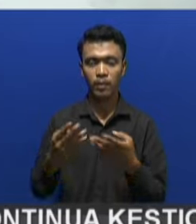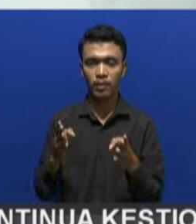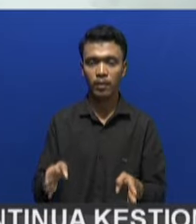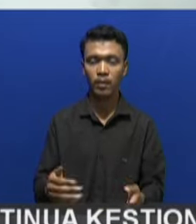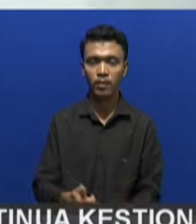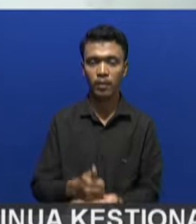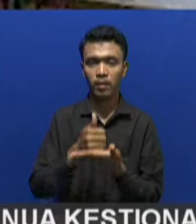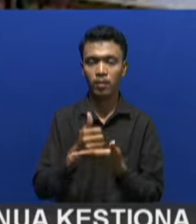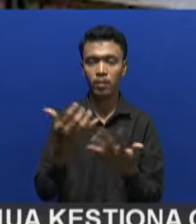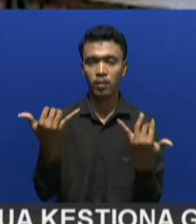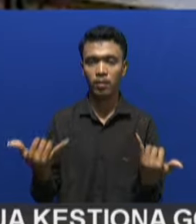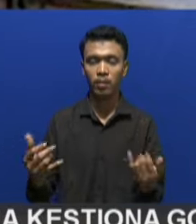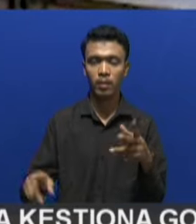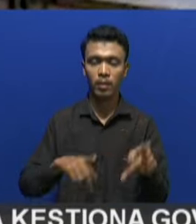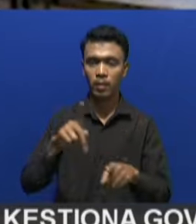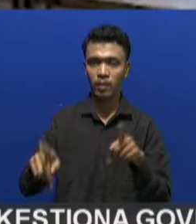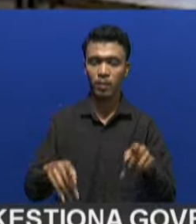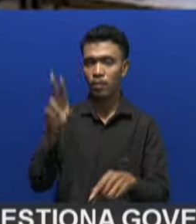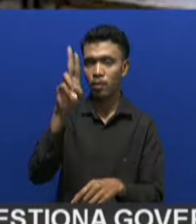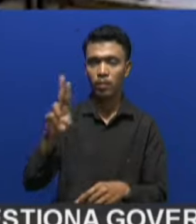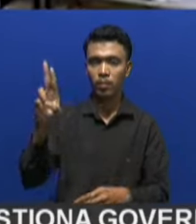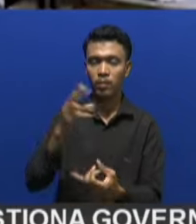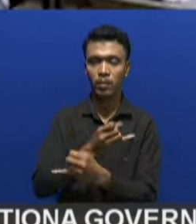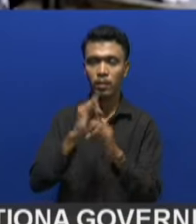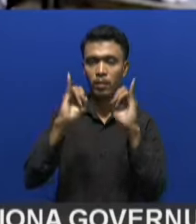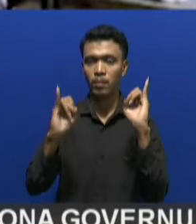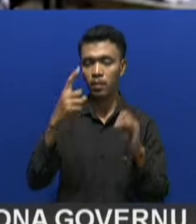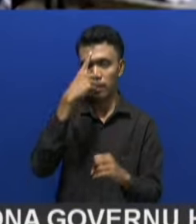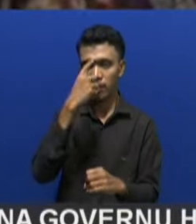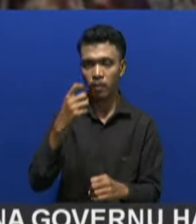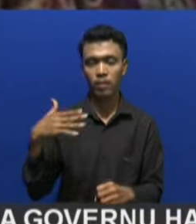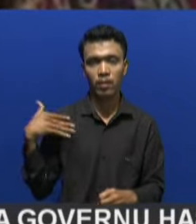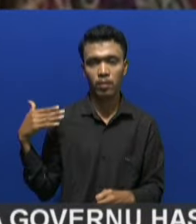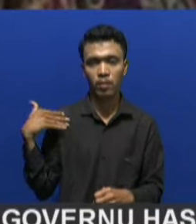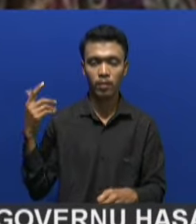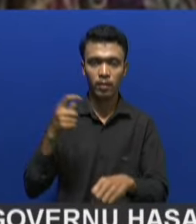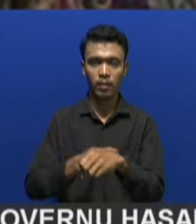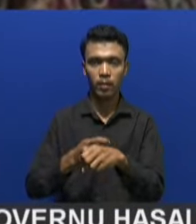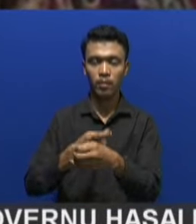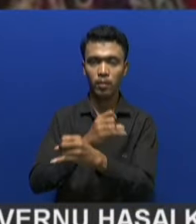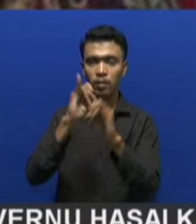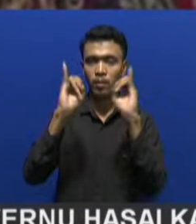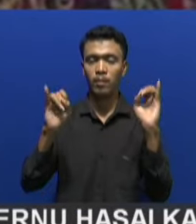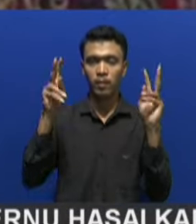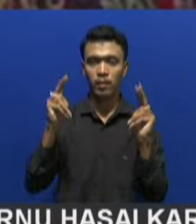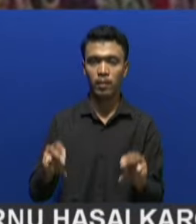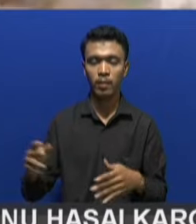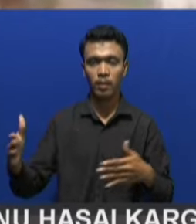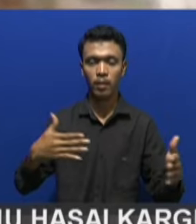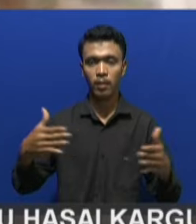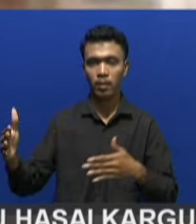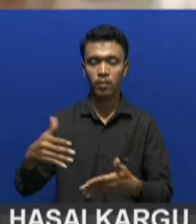luta ohin lorong emagoza ukun rastikan. Tambane joven iha era ukunan ten que concentra ba